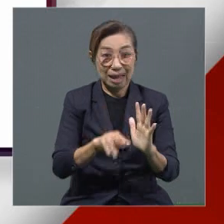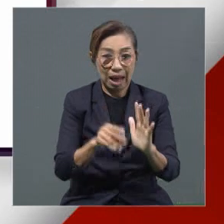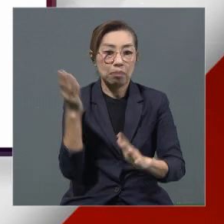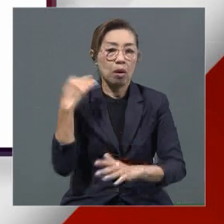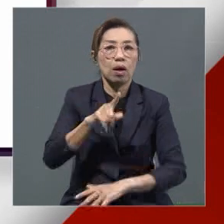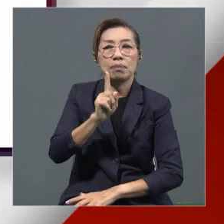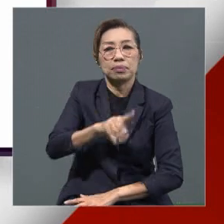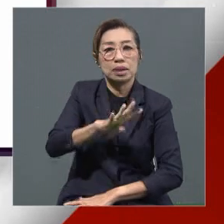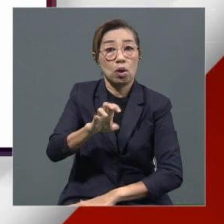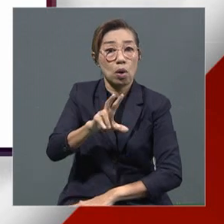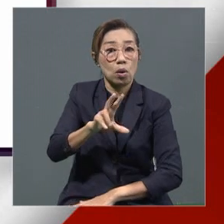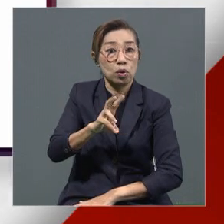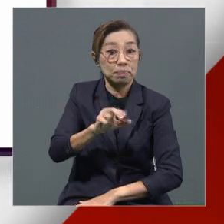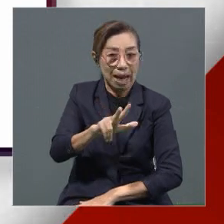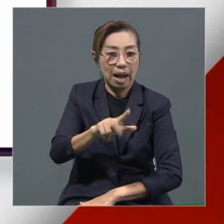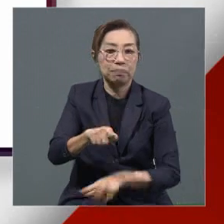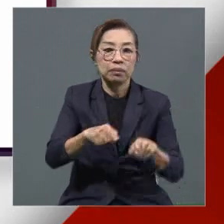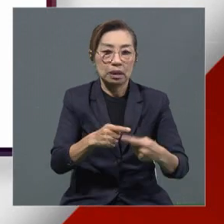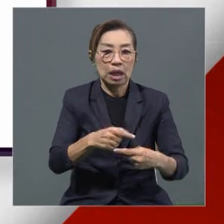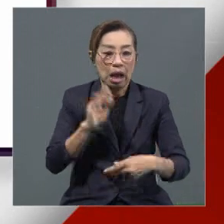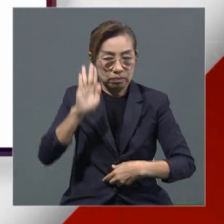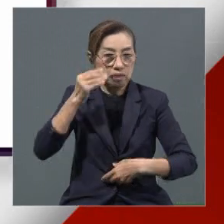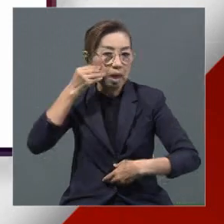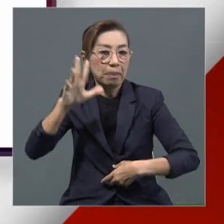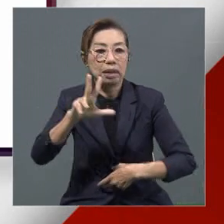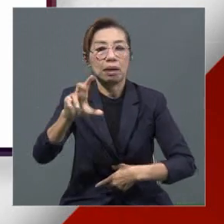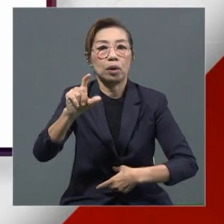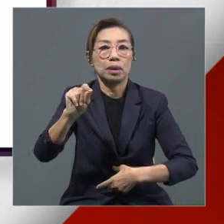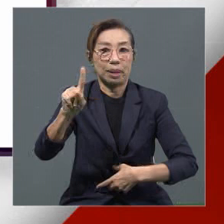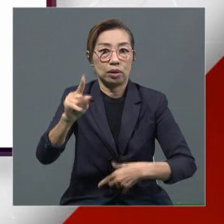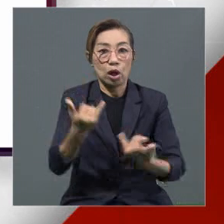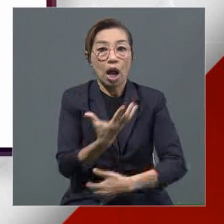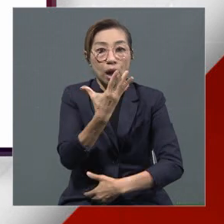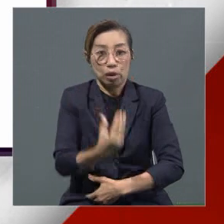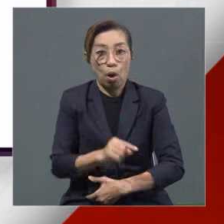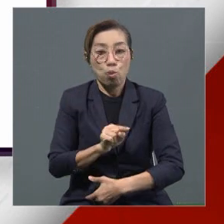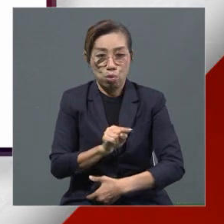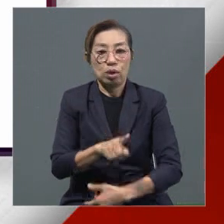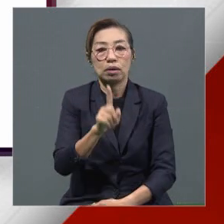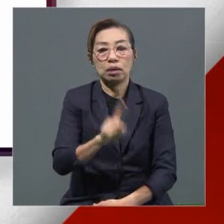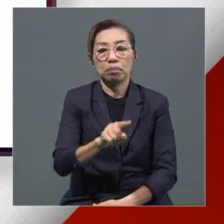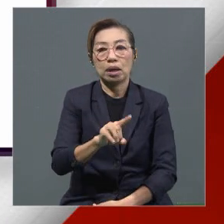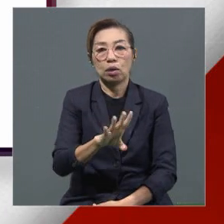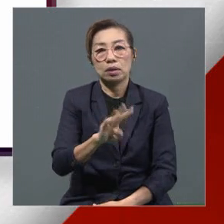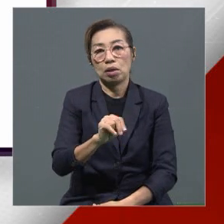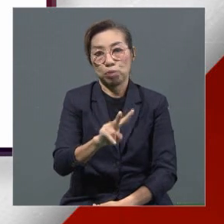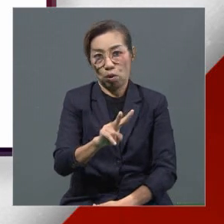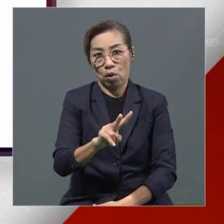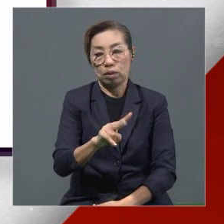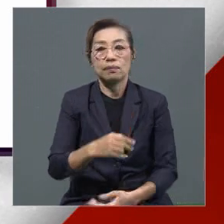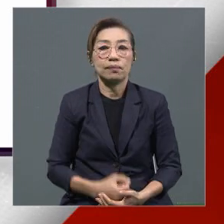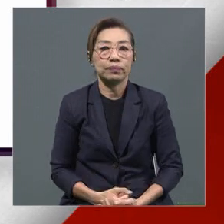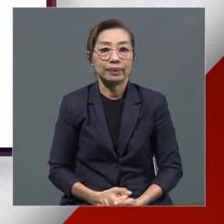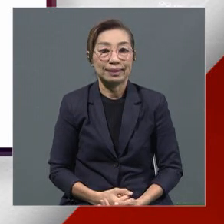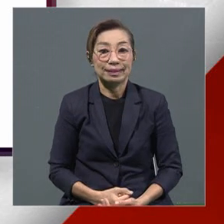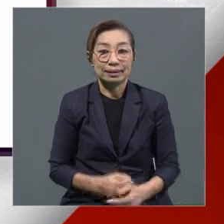งนี้ 1,463 คนสมัครใจเดินทางกลับไป321คนก็จะคงเหลือ 1,142 คนนะครับ